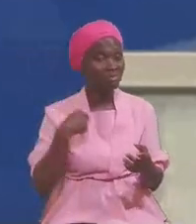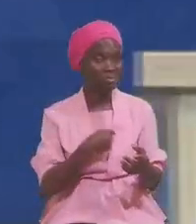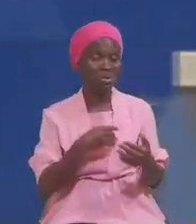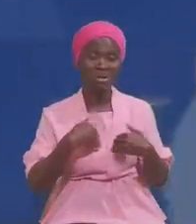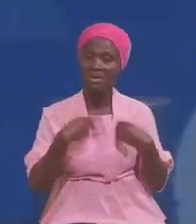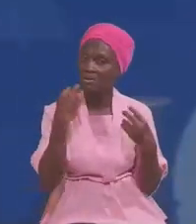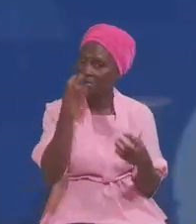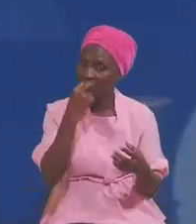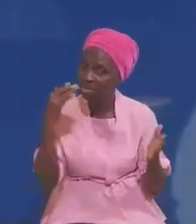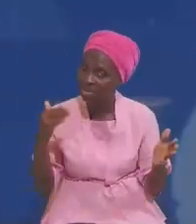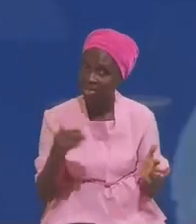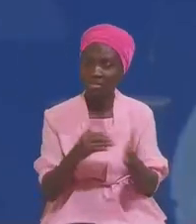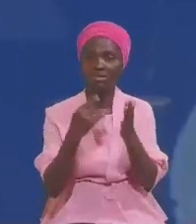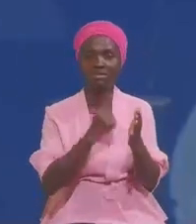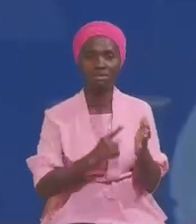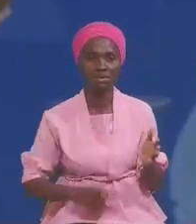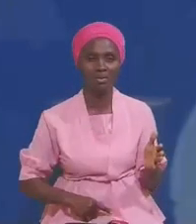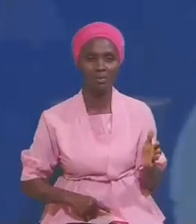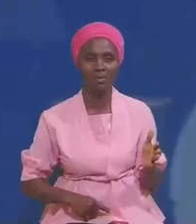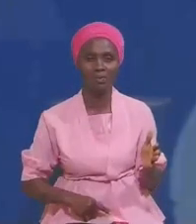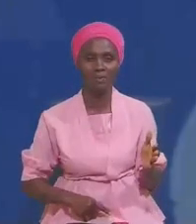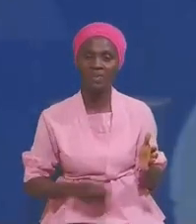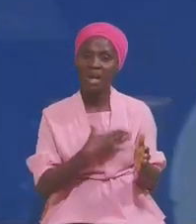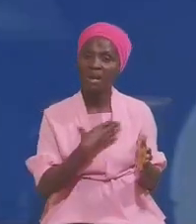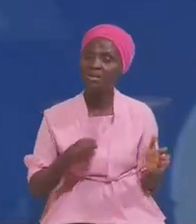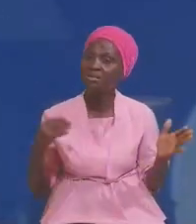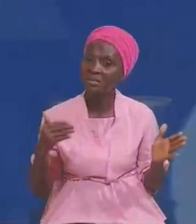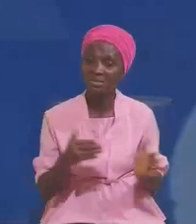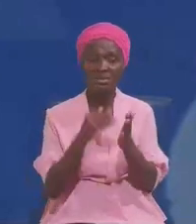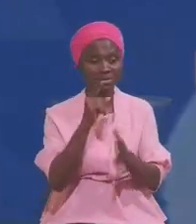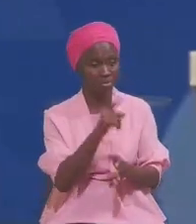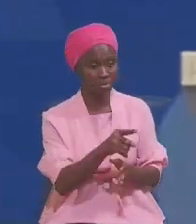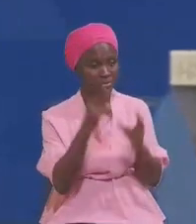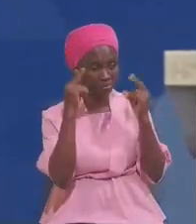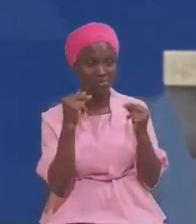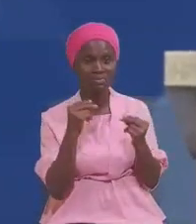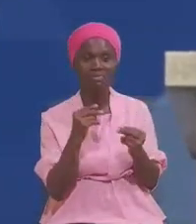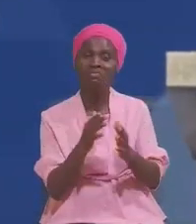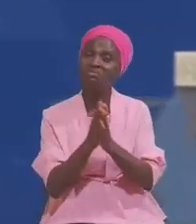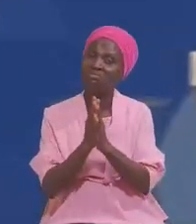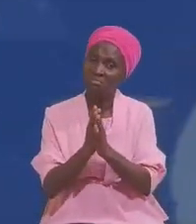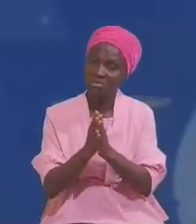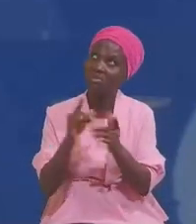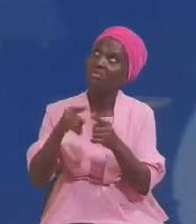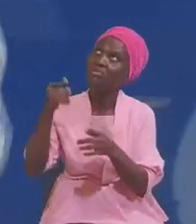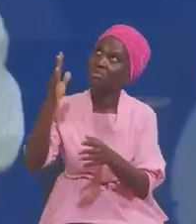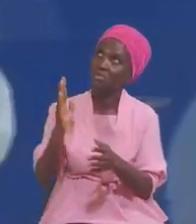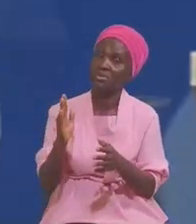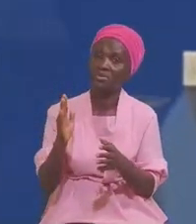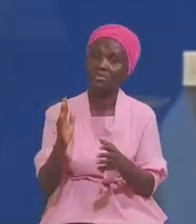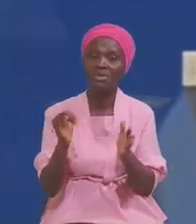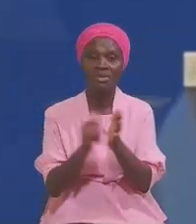Car nous avons parlé contre l'Éternel et contre toi. Prie l'Éternel afin